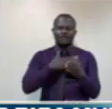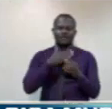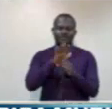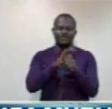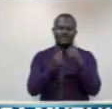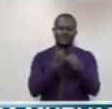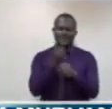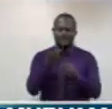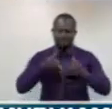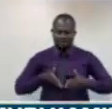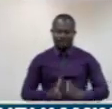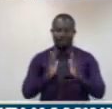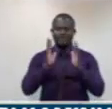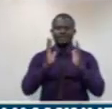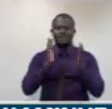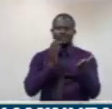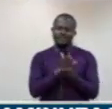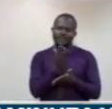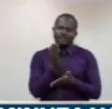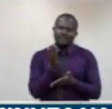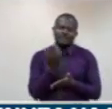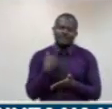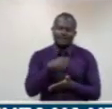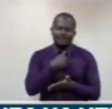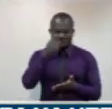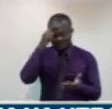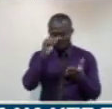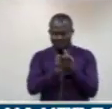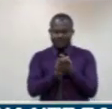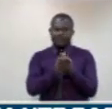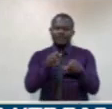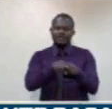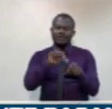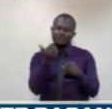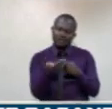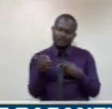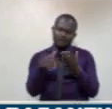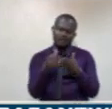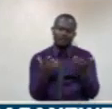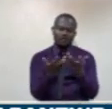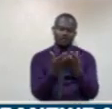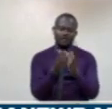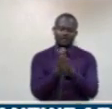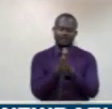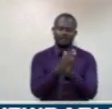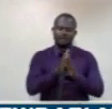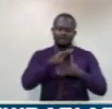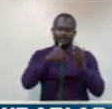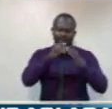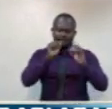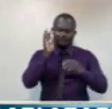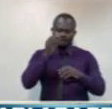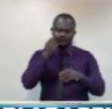imyaka ibiri mvutse kandi numva misengira icyizere ko nababana bandi duhuje amateka bose bashobora